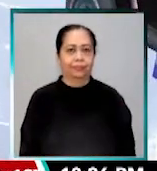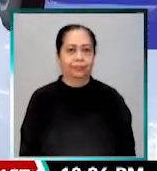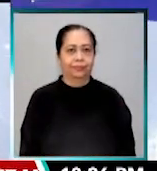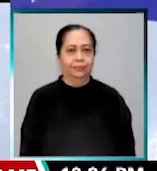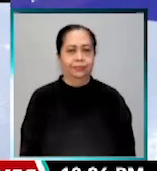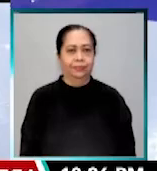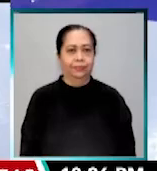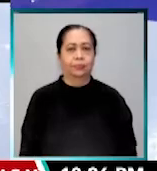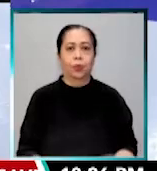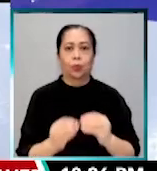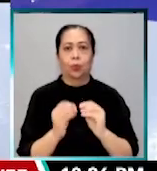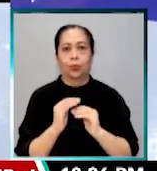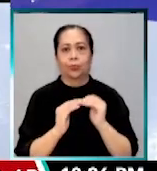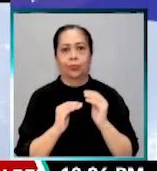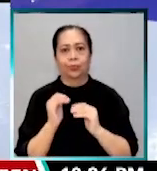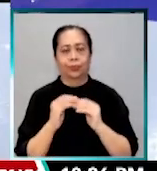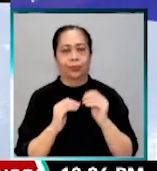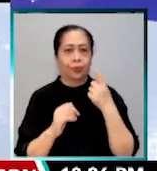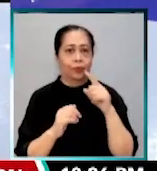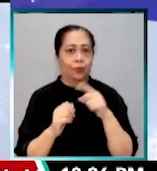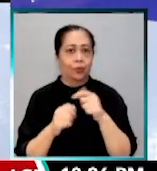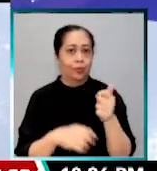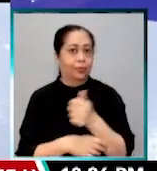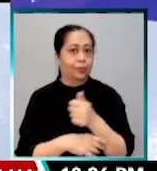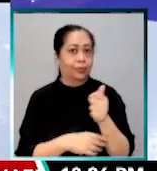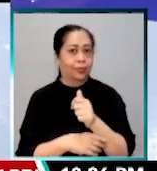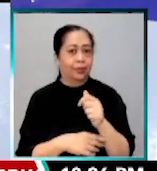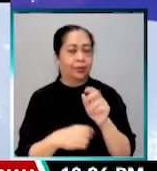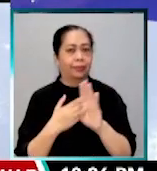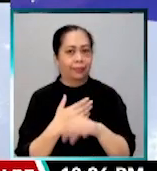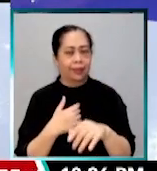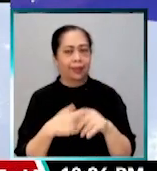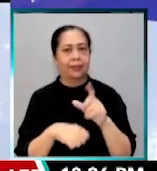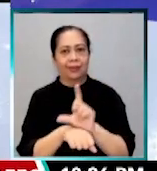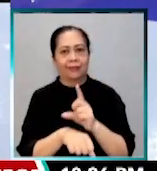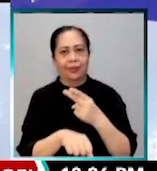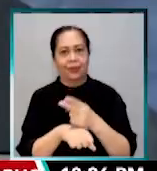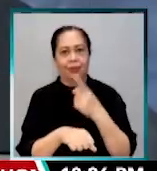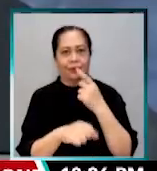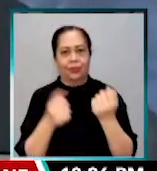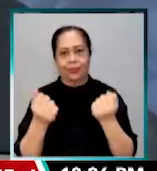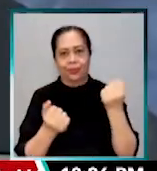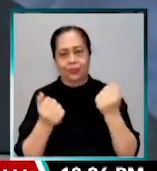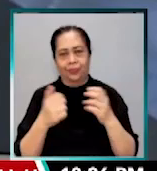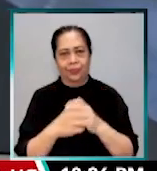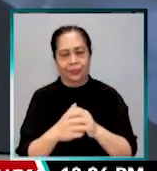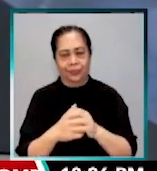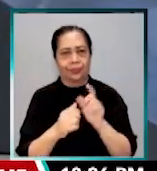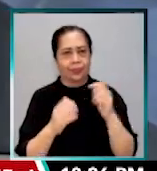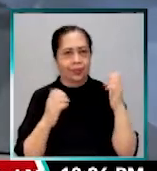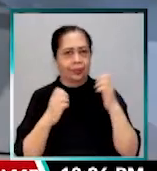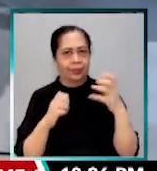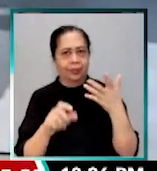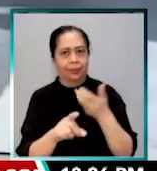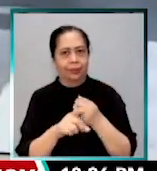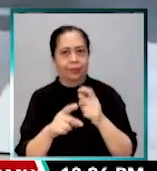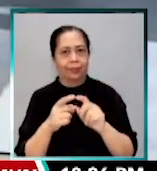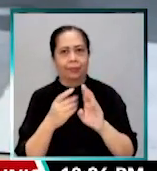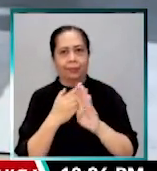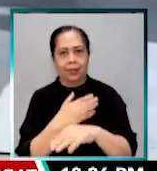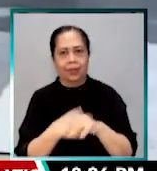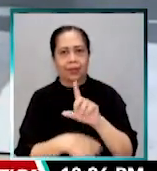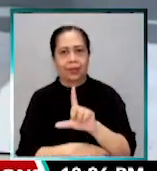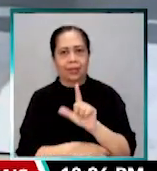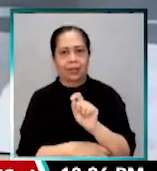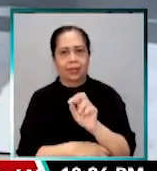Mas maginhawa na para sa mga commuter, balik kabuhayan pa para sa mga tsuper. Yan ang inaasahang epekto ng pagbalik ng LTFRB